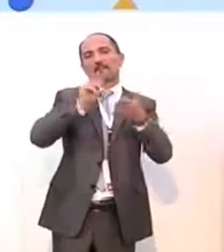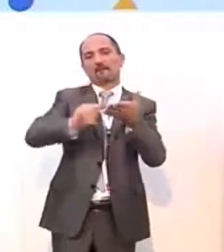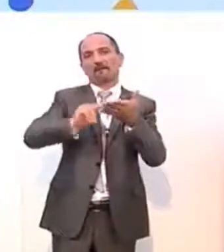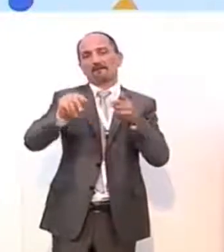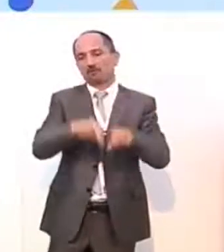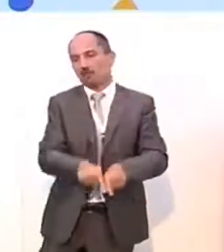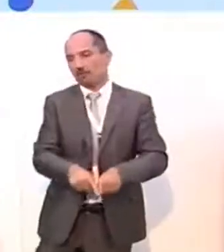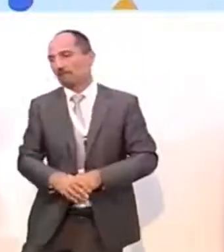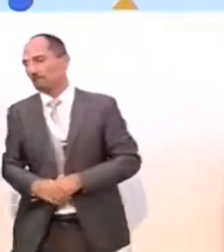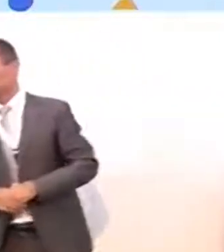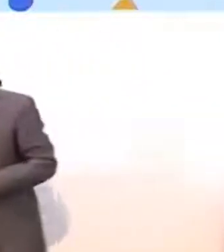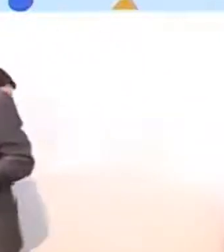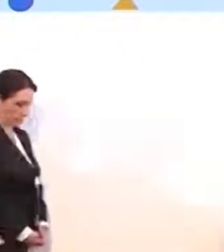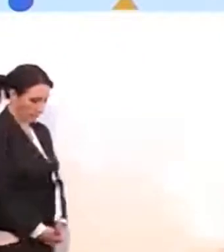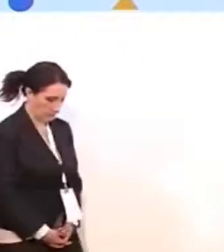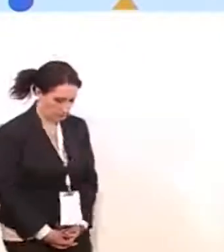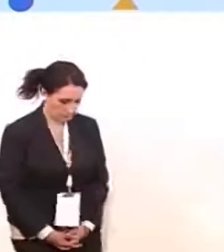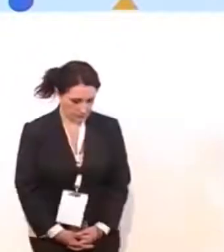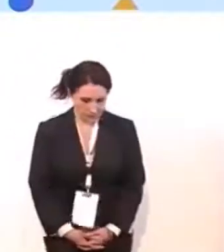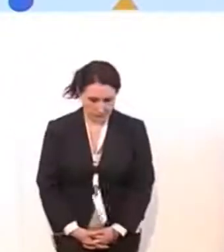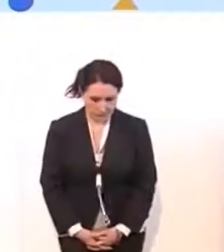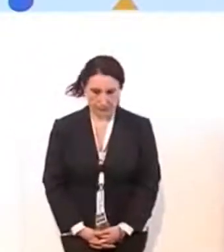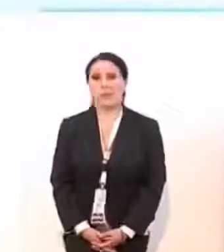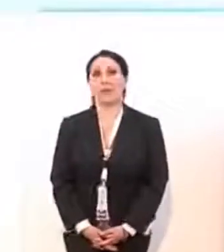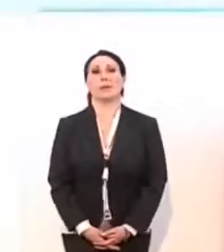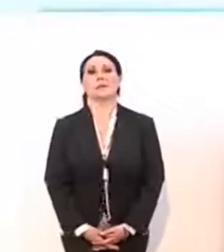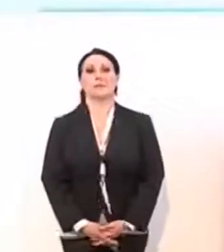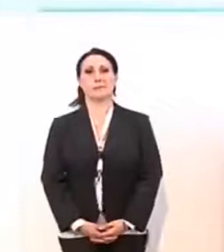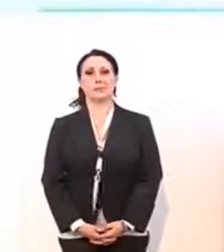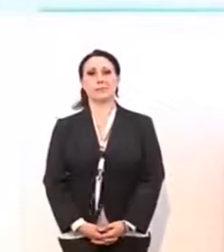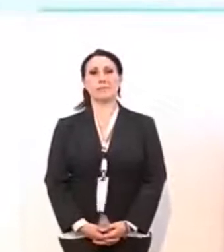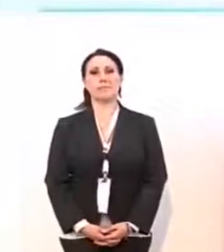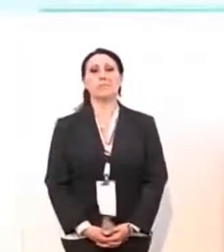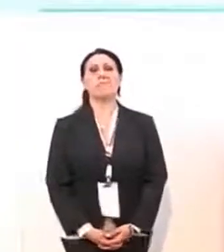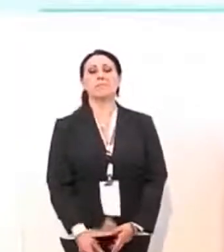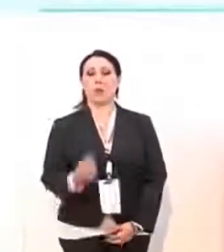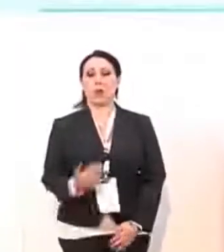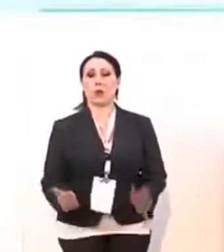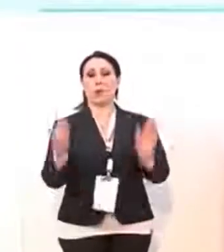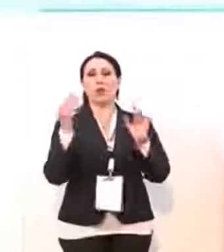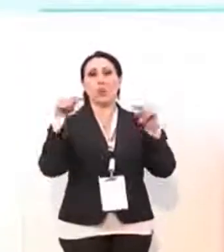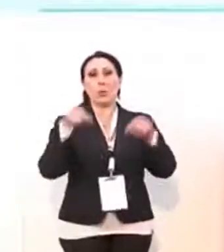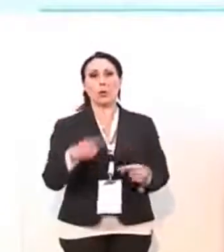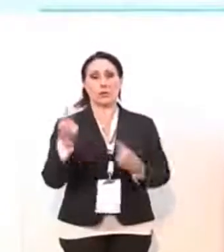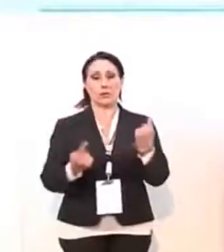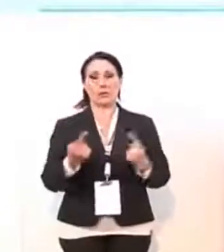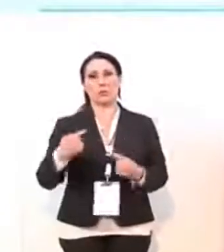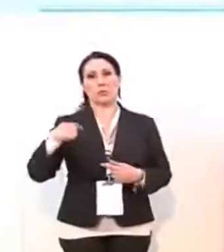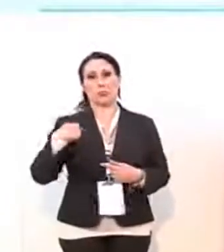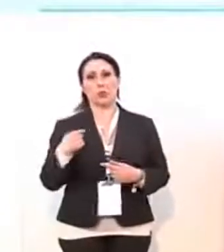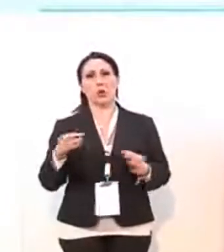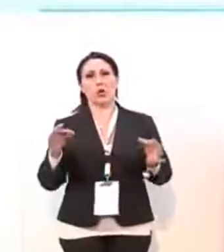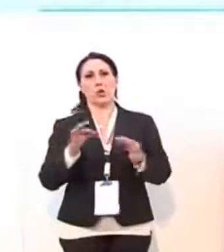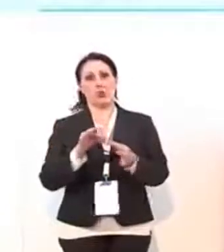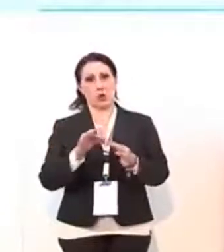Lo diciamo in cifra fissa, così rende meglio l'idea. Ecco. Allora, di fronte a questo, io sono d'accordo